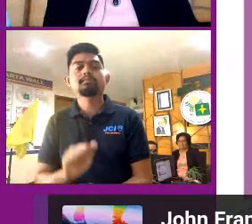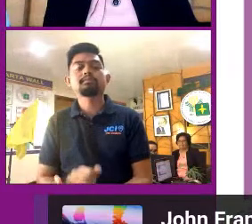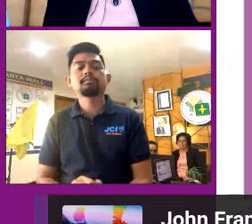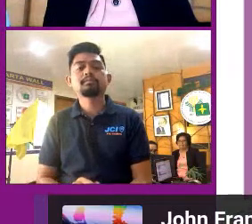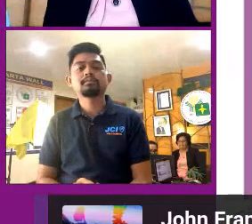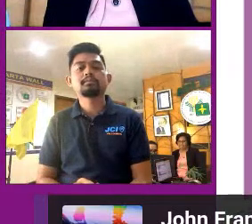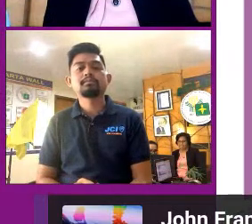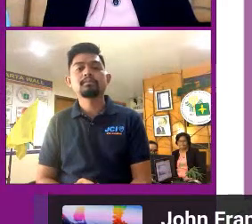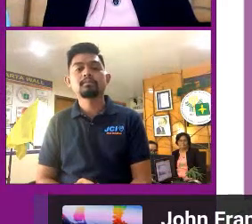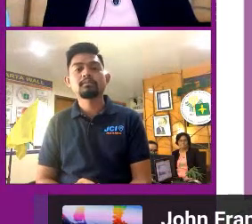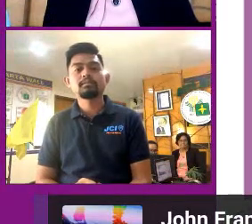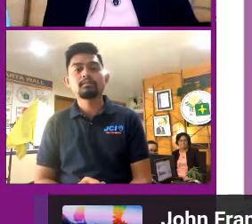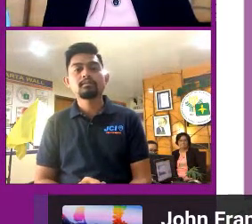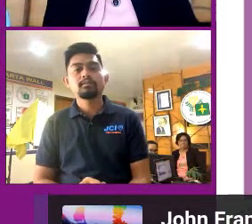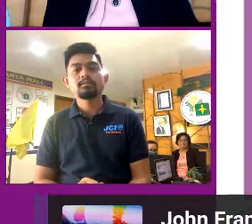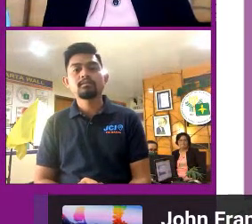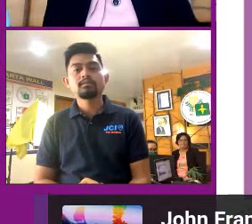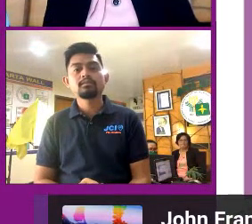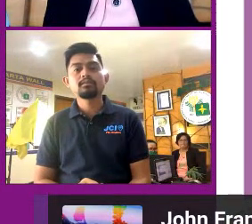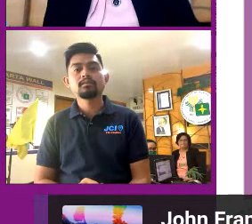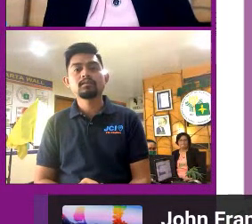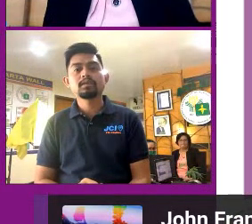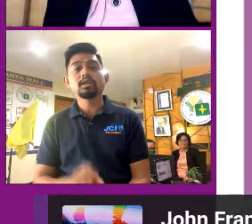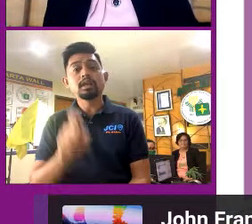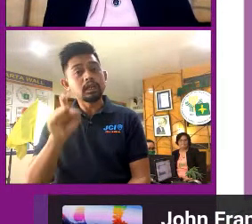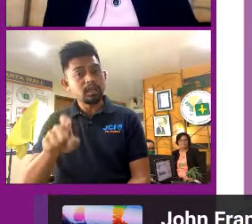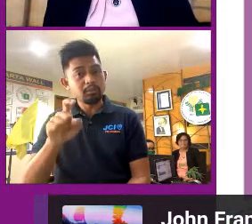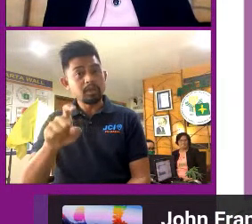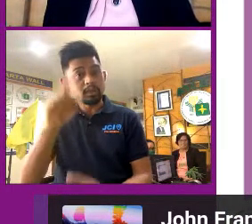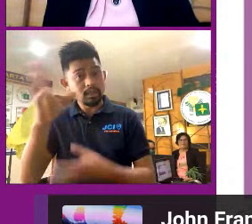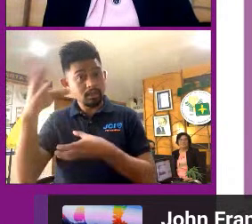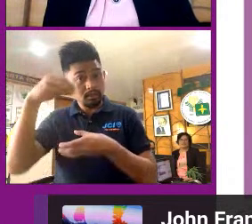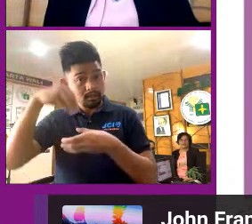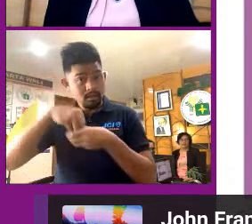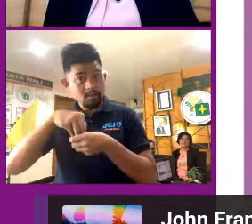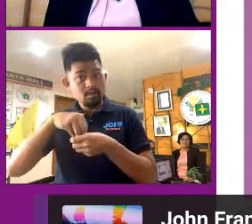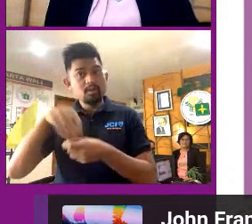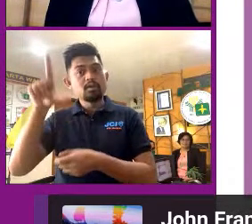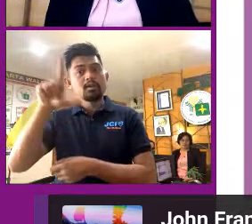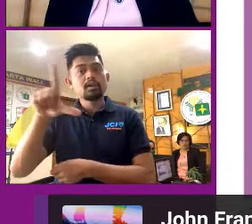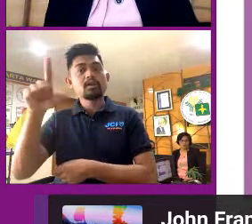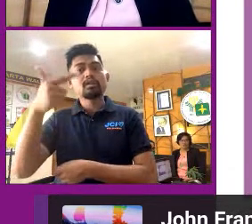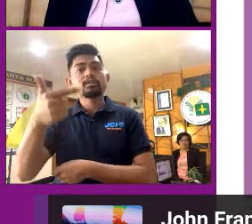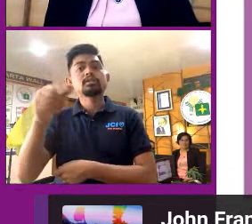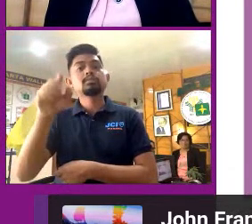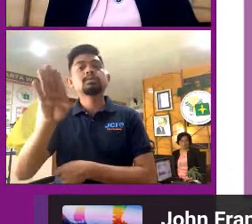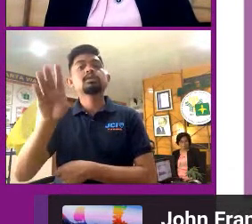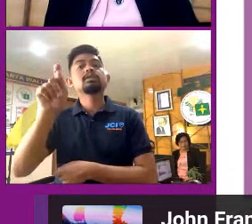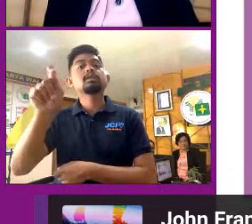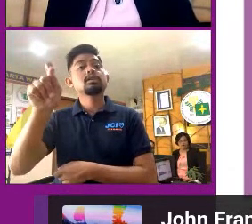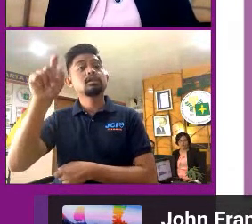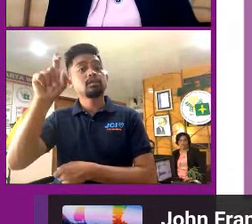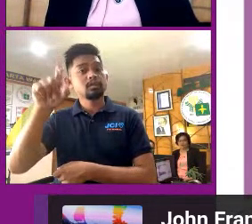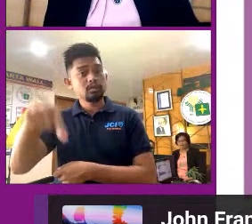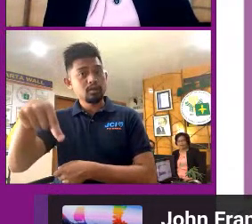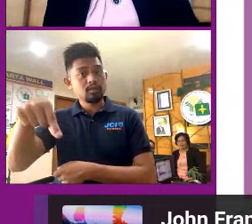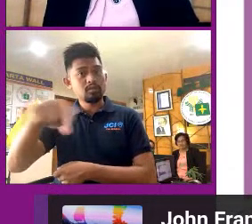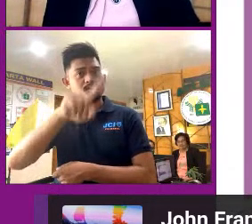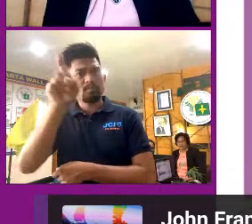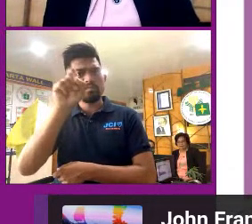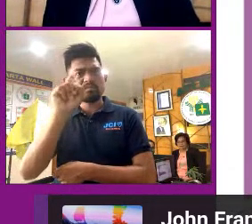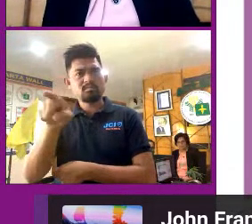case, do we include ba yung LGBTQ? Yes, LGBTQ is part of